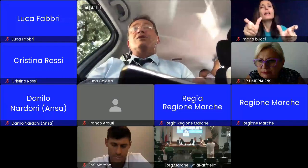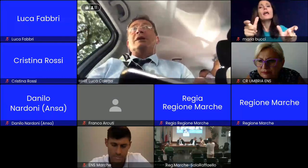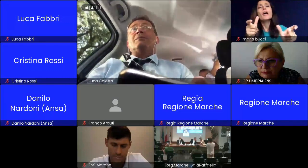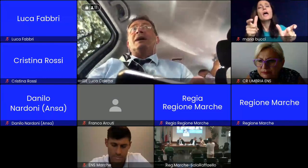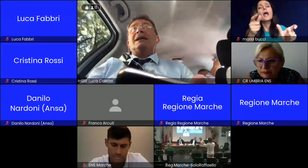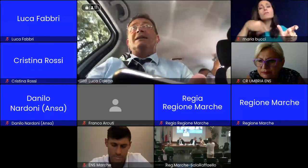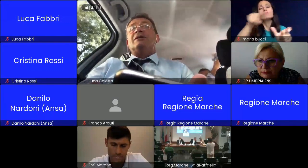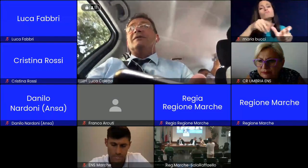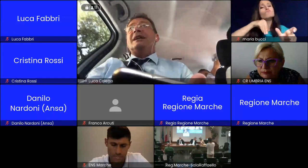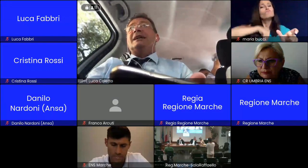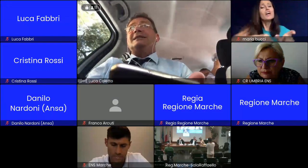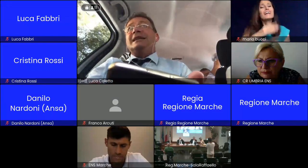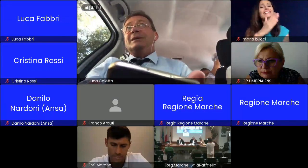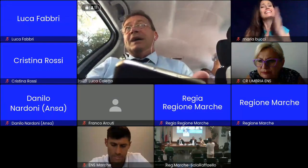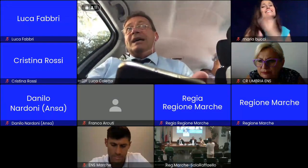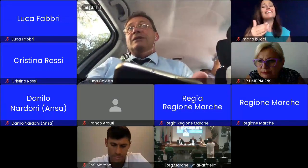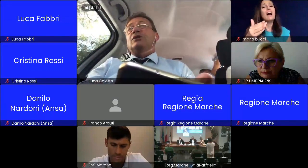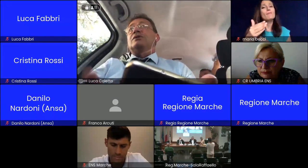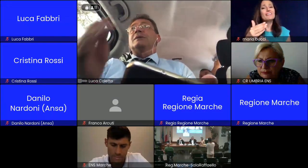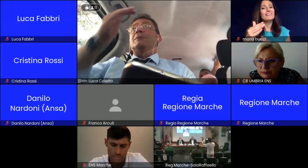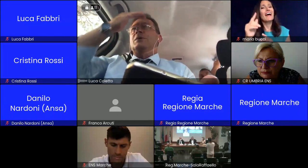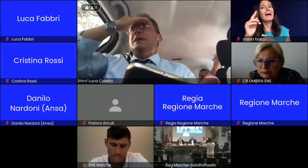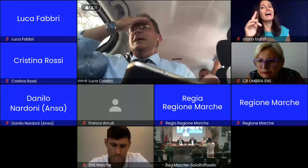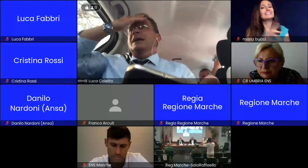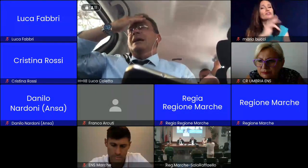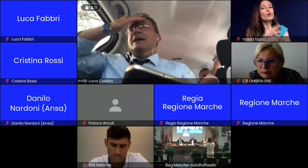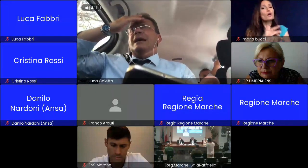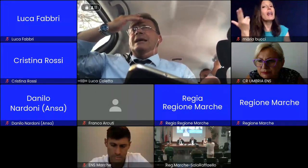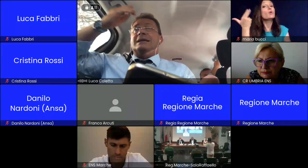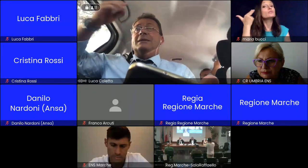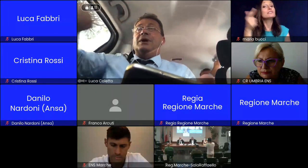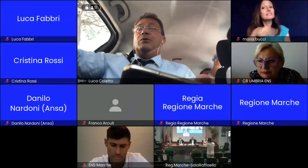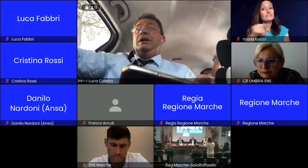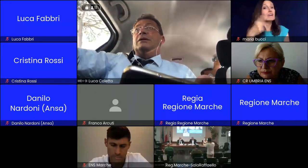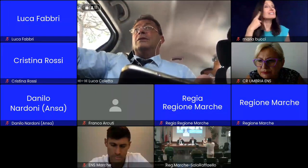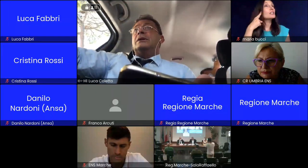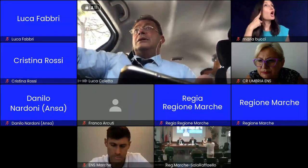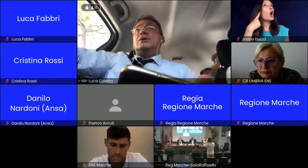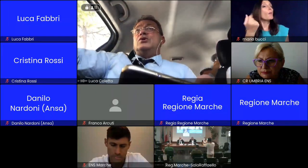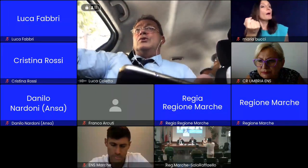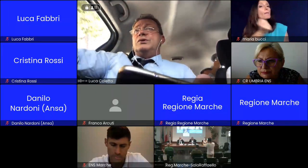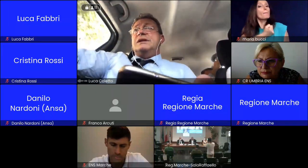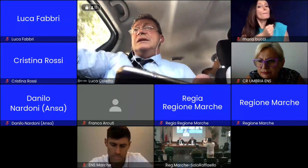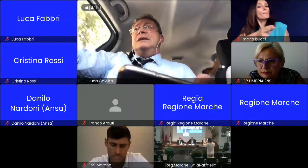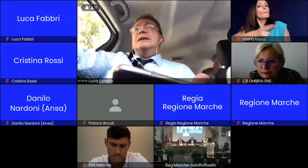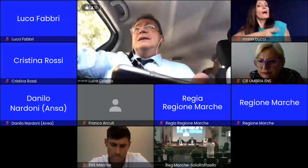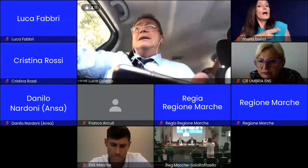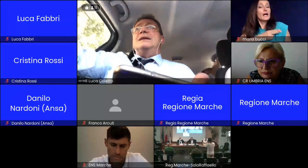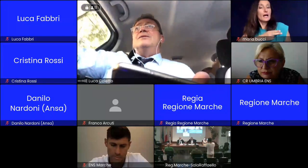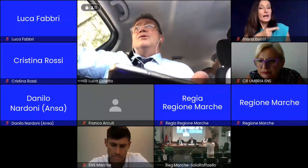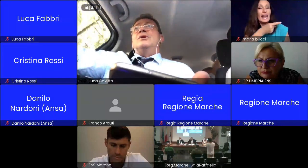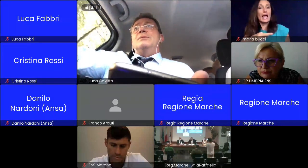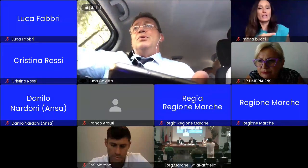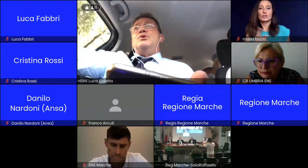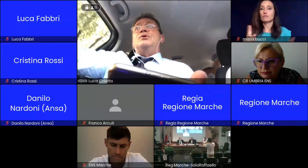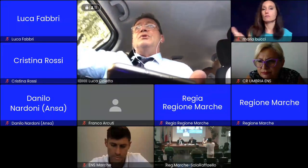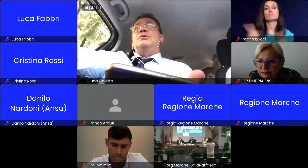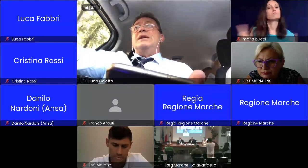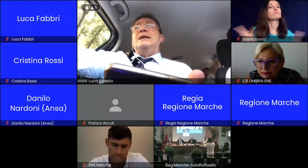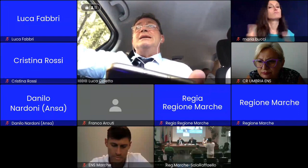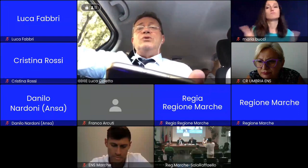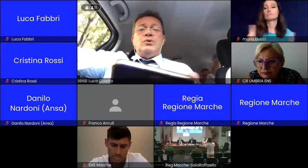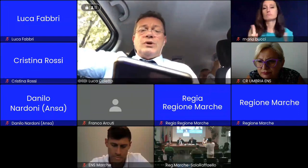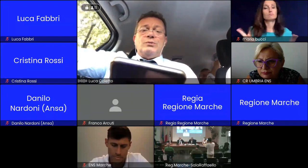come dire, messo da parte, di non avere la stigma addosso, perché il problema è sempre quello. Sono cittadini che devono e